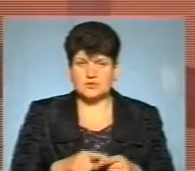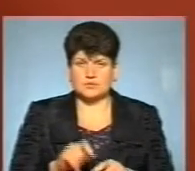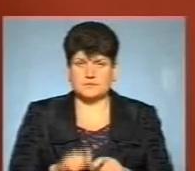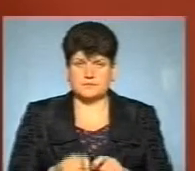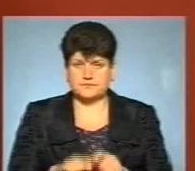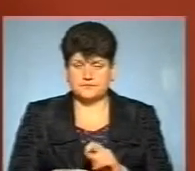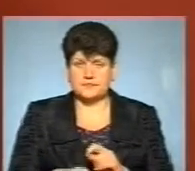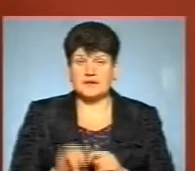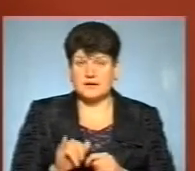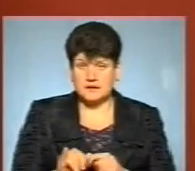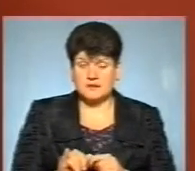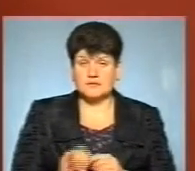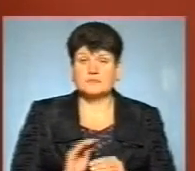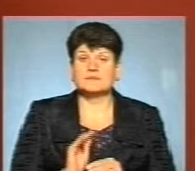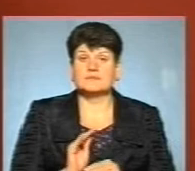діагностики. І, до речі,